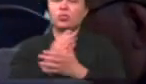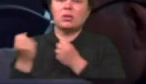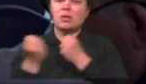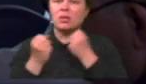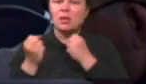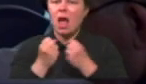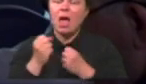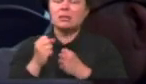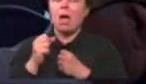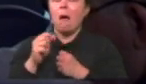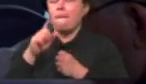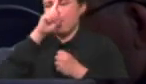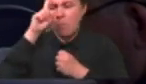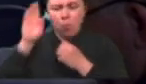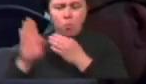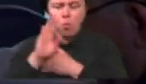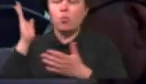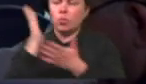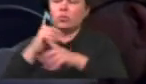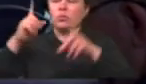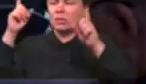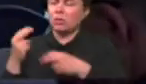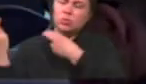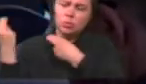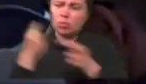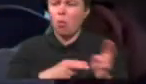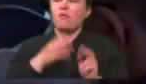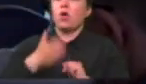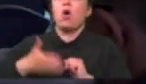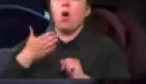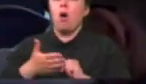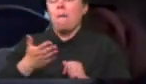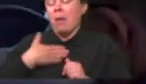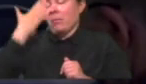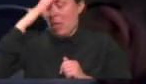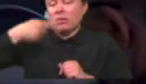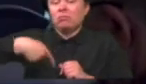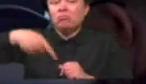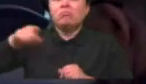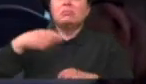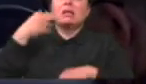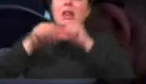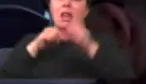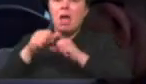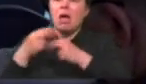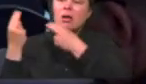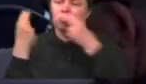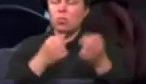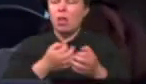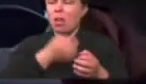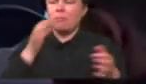głównie koleje dolnośląskie zaczęły docierać, a mam nadzieję, że w najbliższych latach uda się ponownie przywrócić kolejne